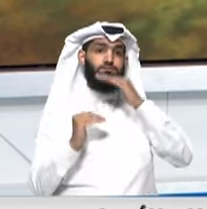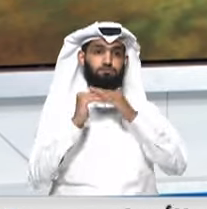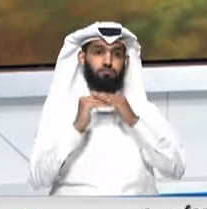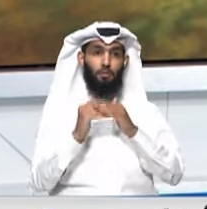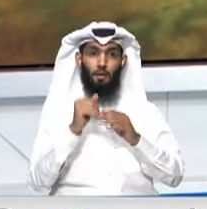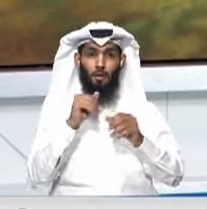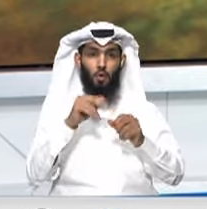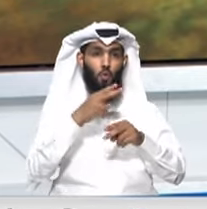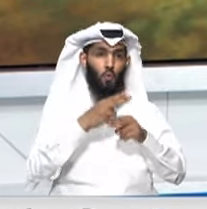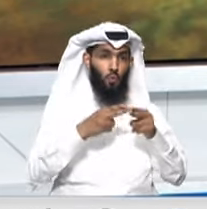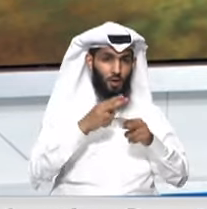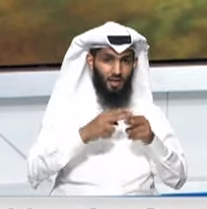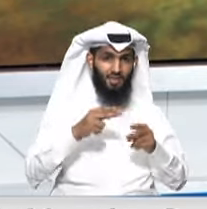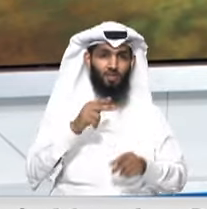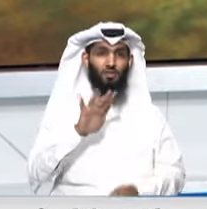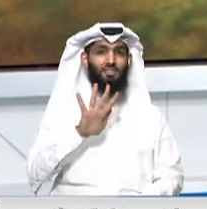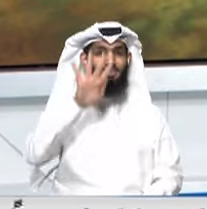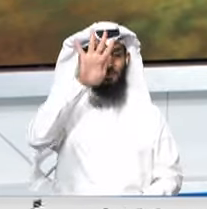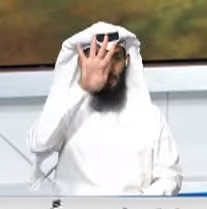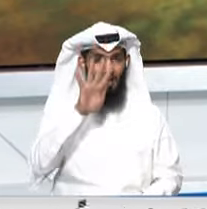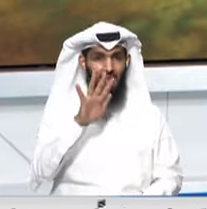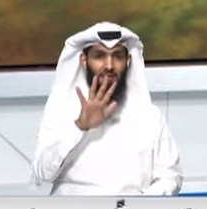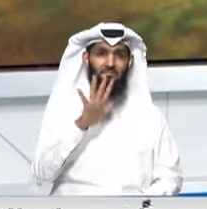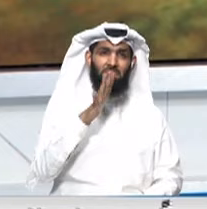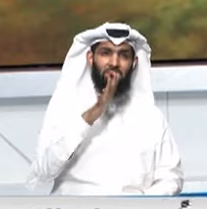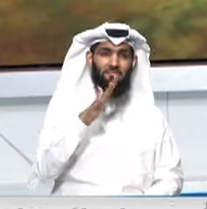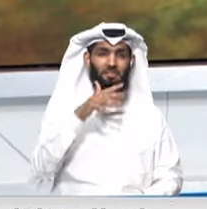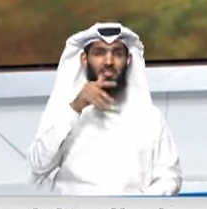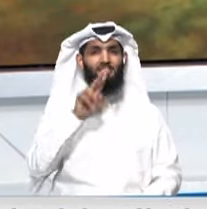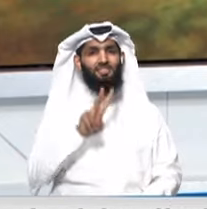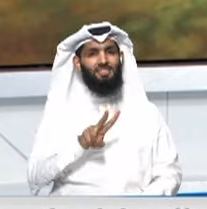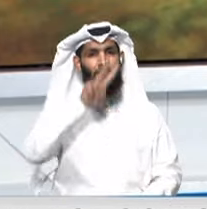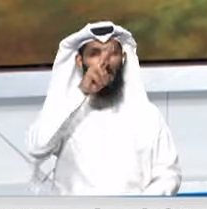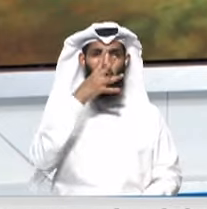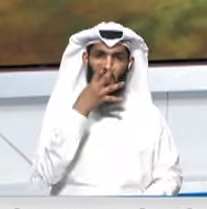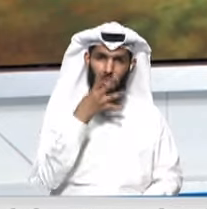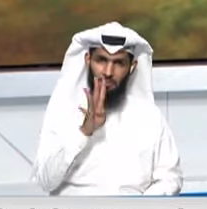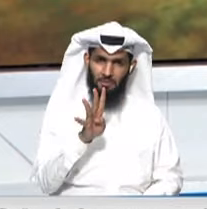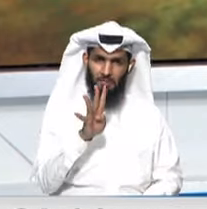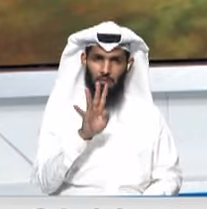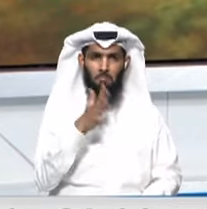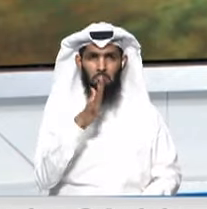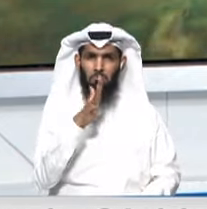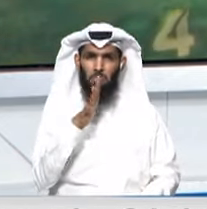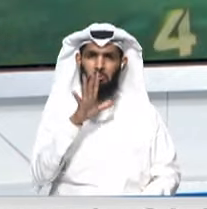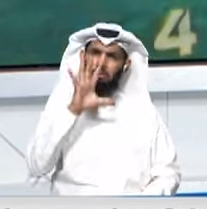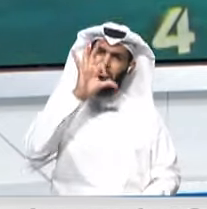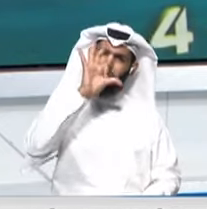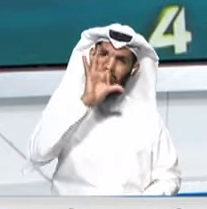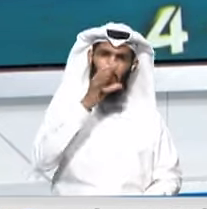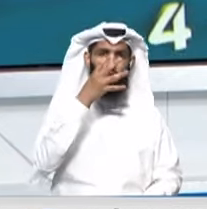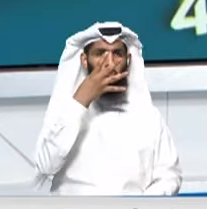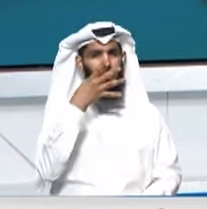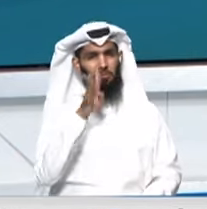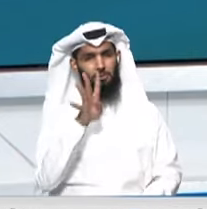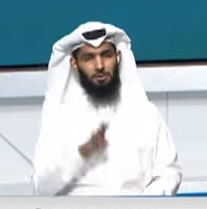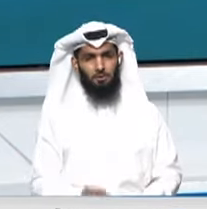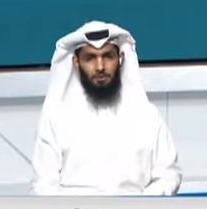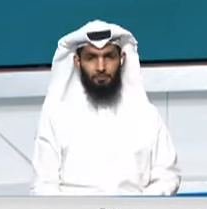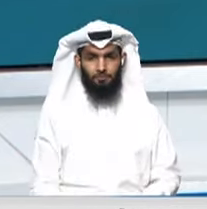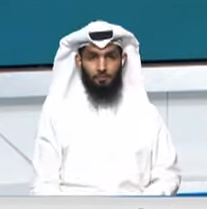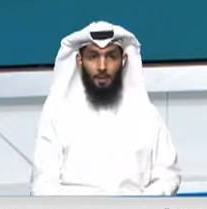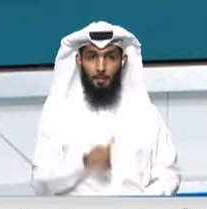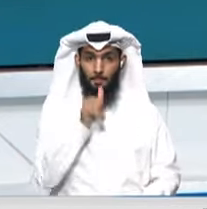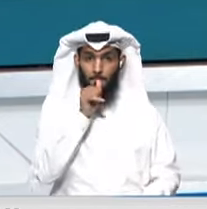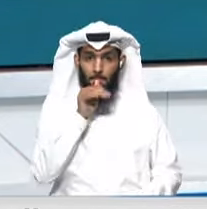الوسطى والشمالية من دولة الكويت أيضا ما بين 47 وقد تلامس 49 درجة مئوية. حالة